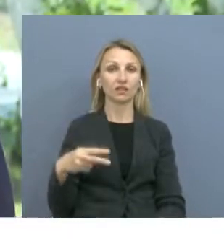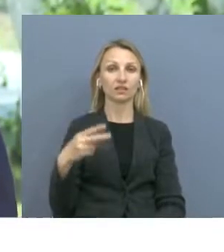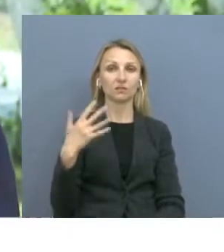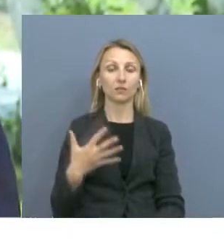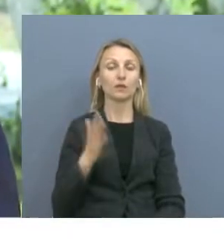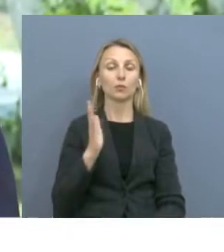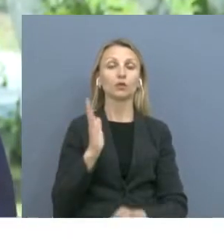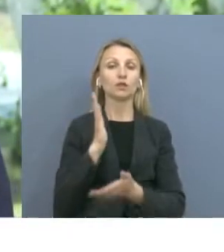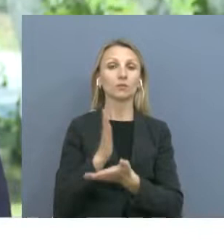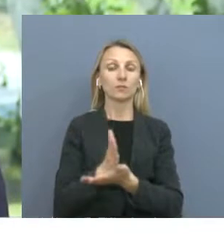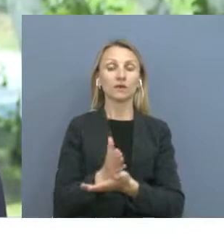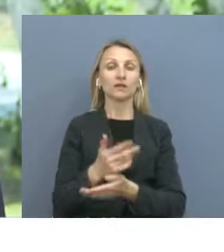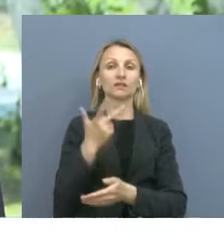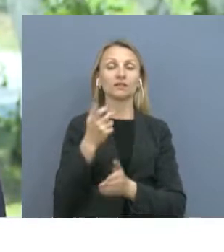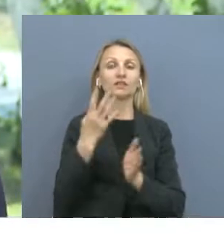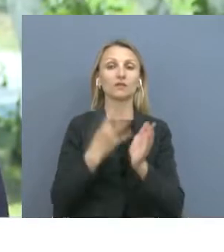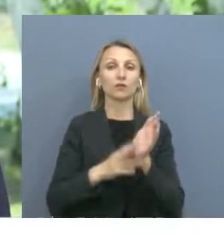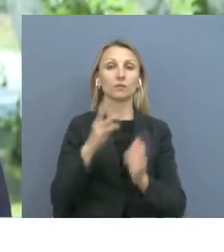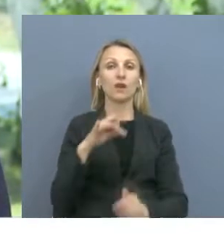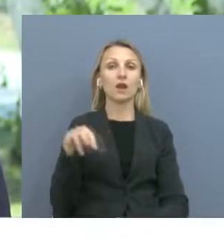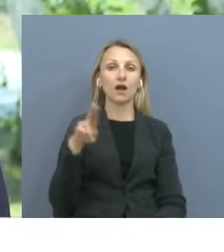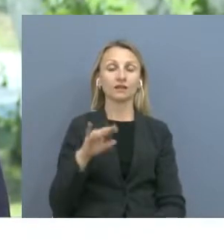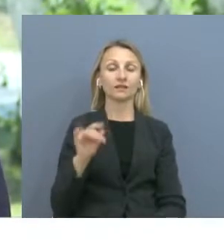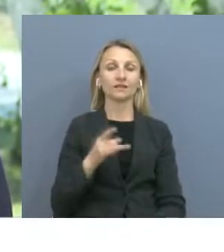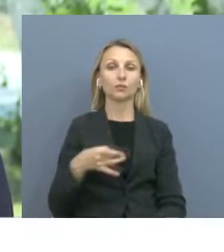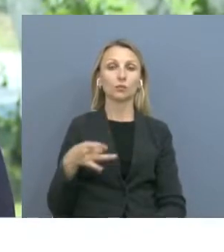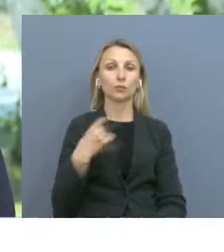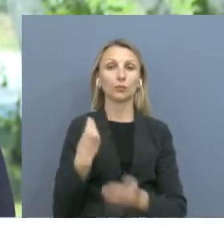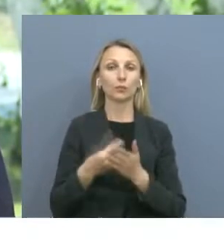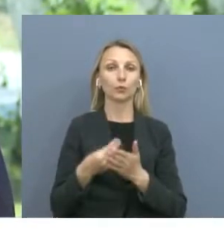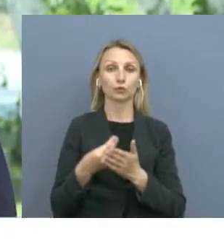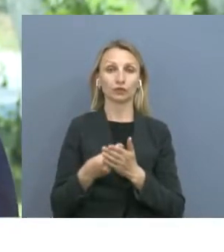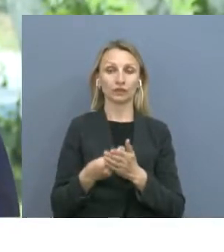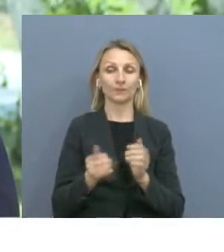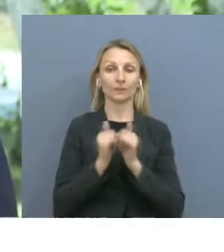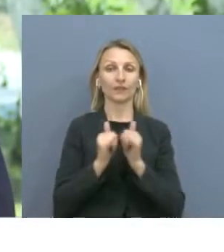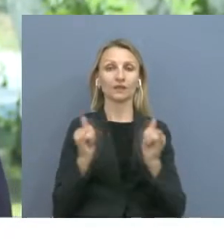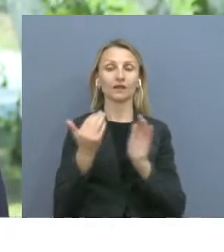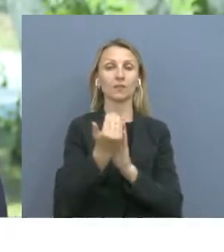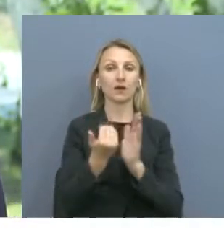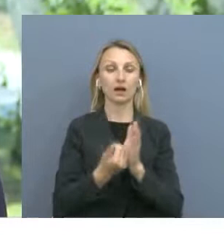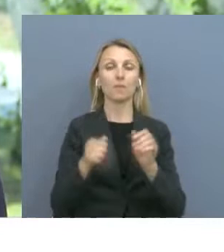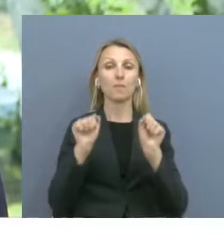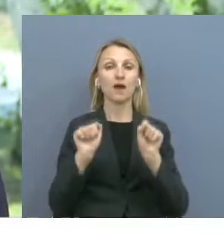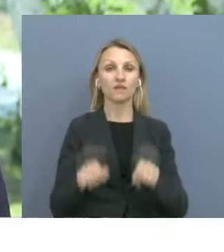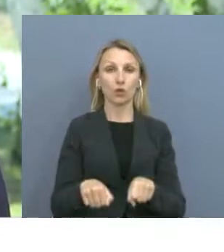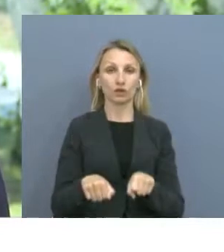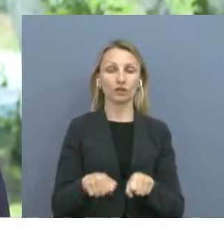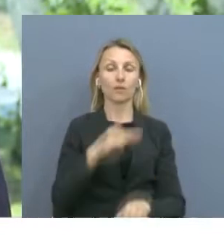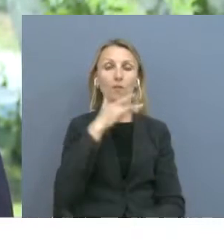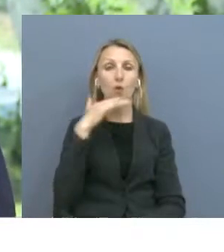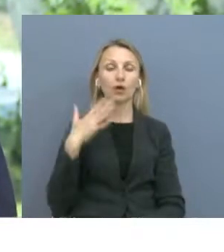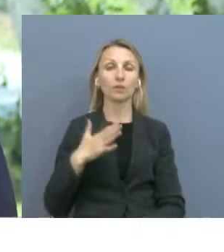направлено более 390 миллиардов тенге с республиканских бюджета. Реализация программы позволит многим